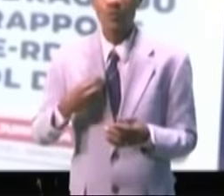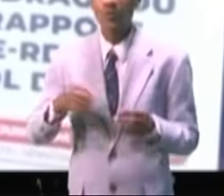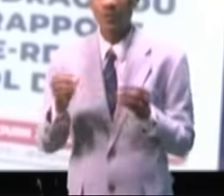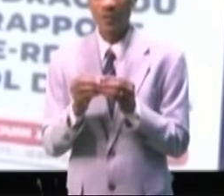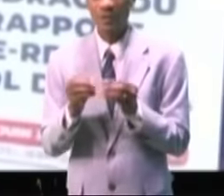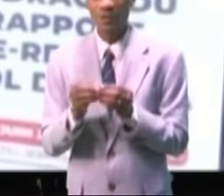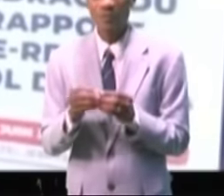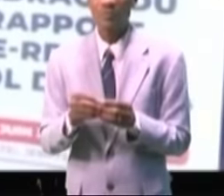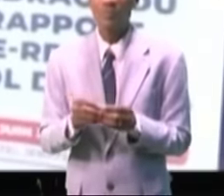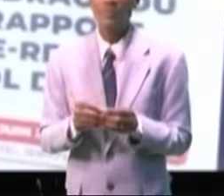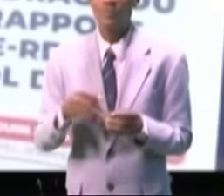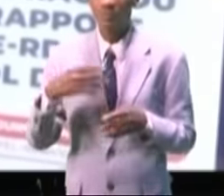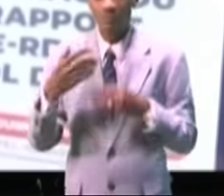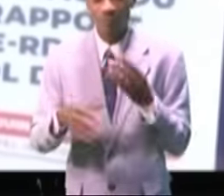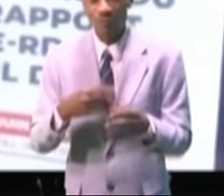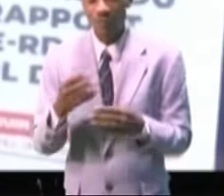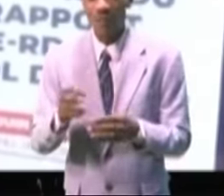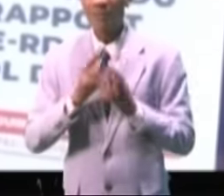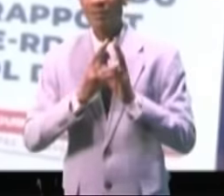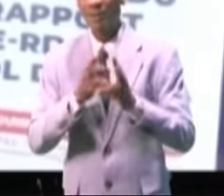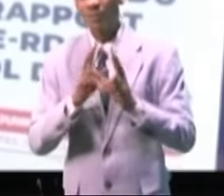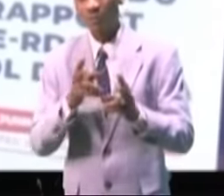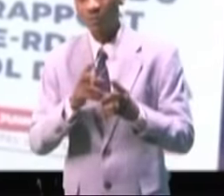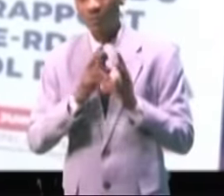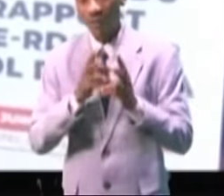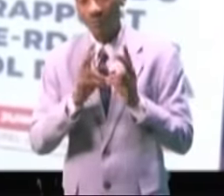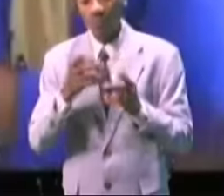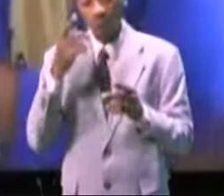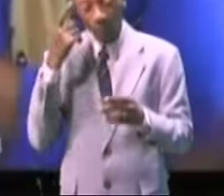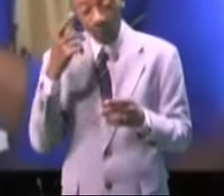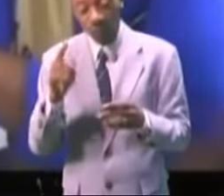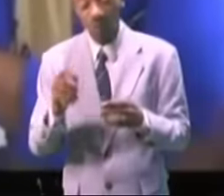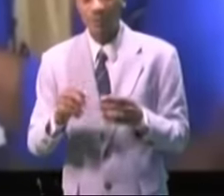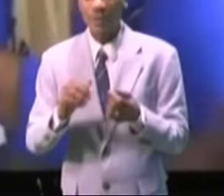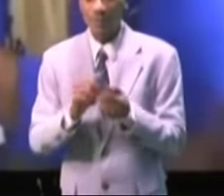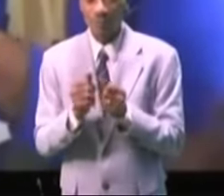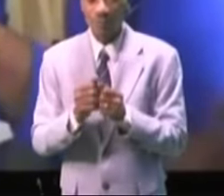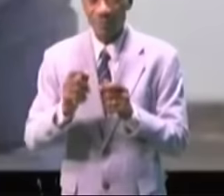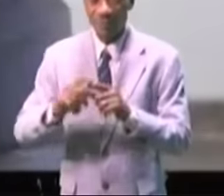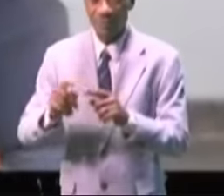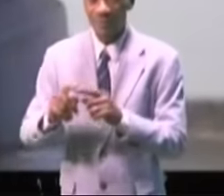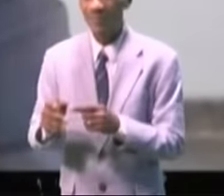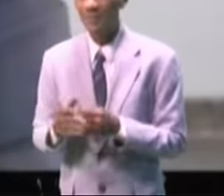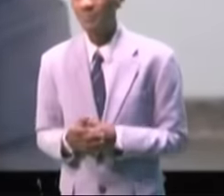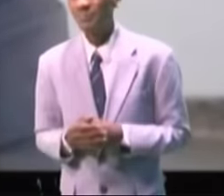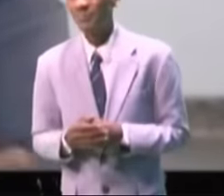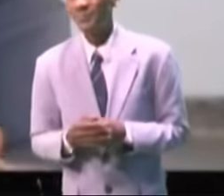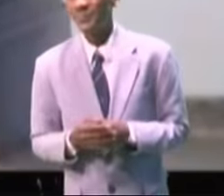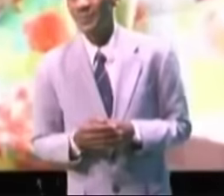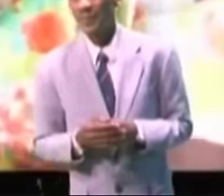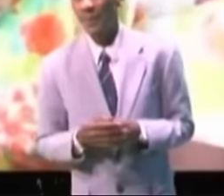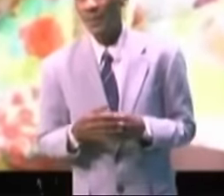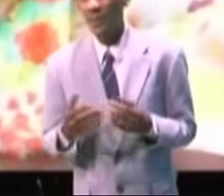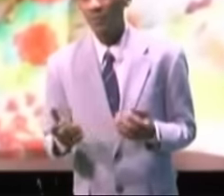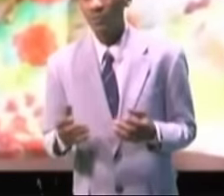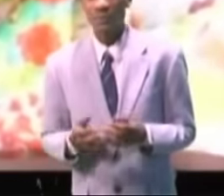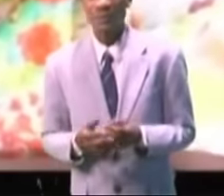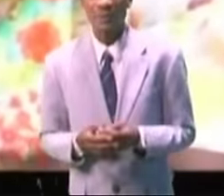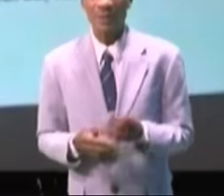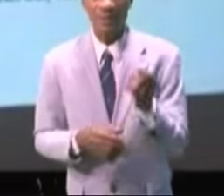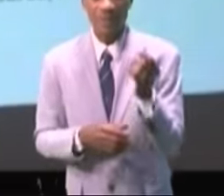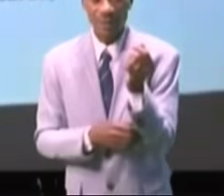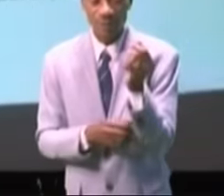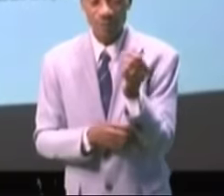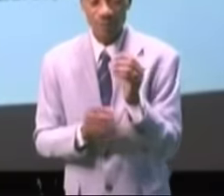les rapports à produire d'ici le 31 décembre 2024. Les participants promettent d'améliorer ces cadrages sur base des